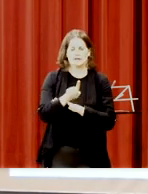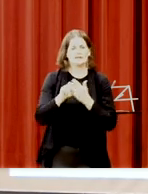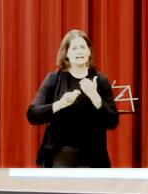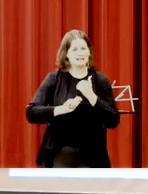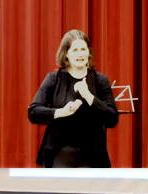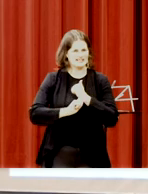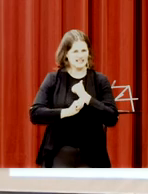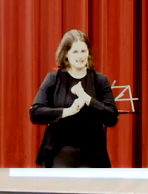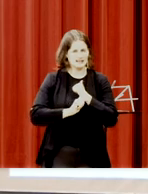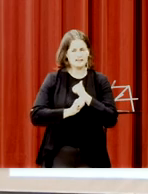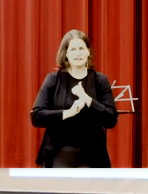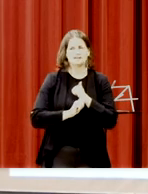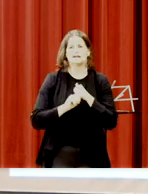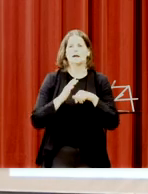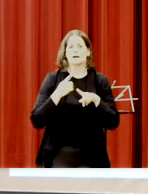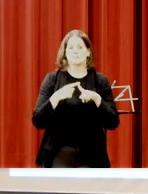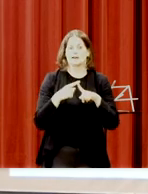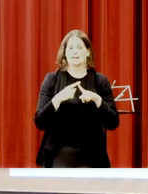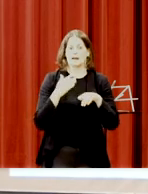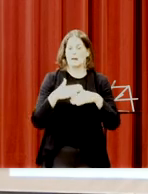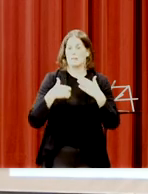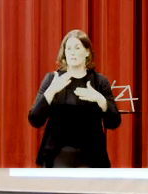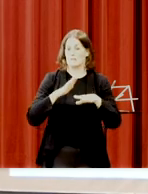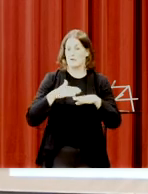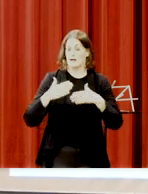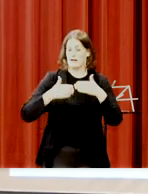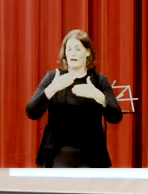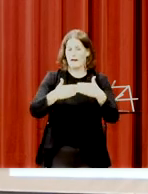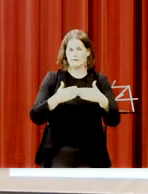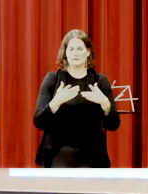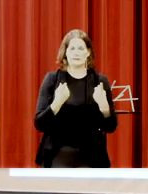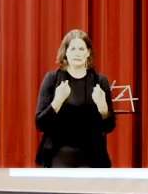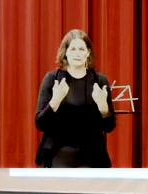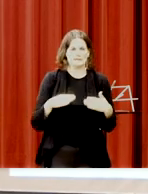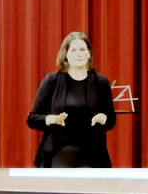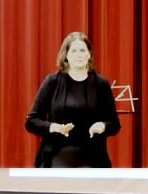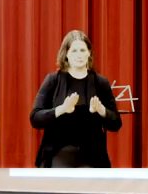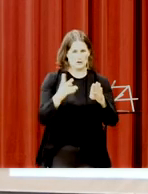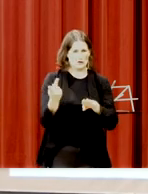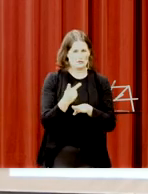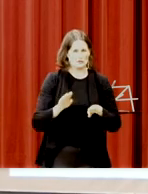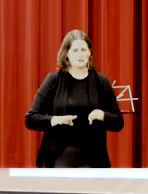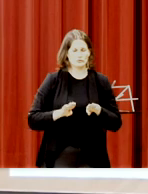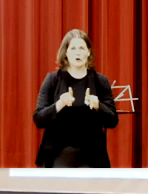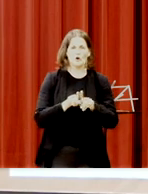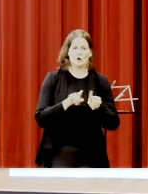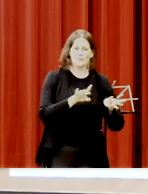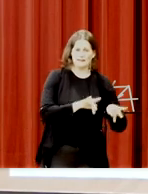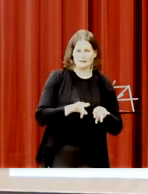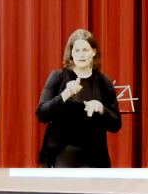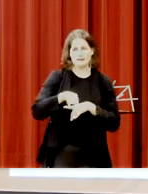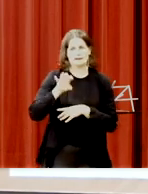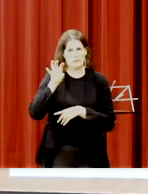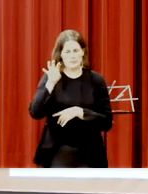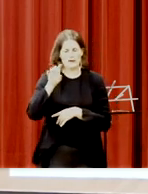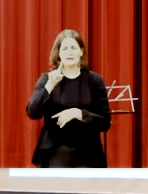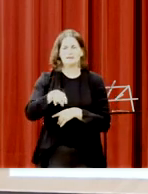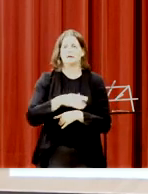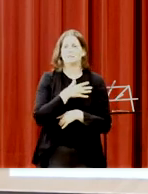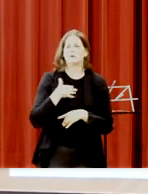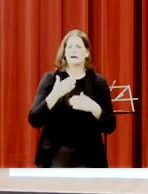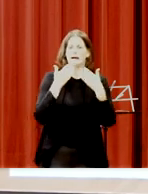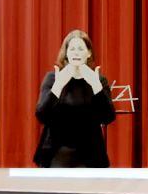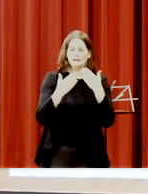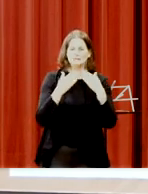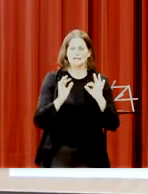també agrair d'una manera molt especial a la Susana, permeteu-me que la tuteja, perquè la conec de quan era alumne, vull dir, jo era